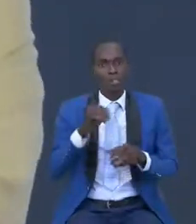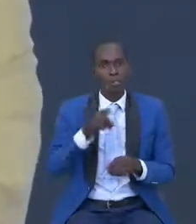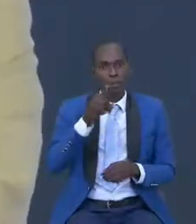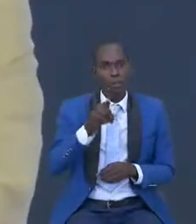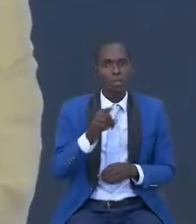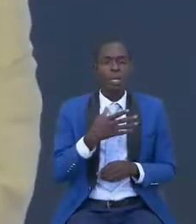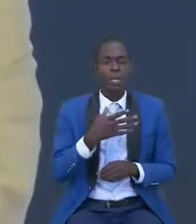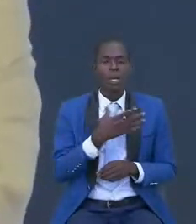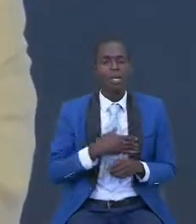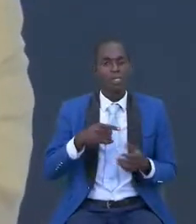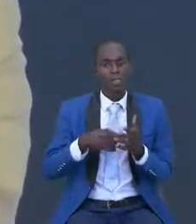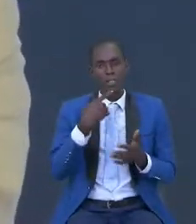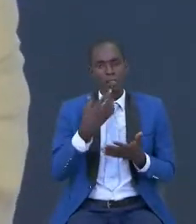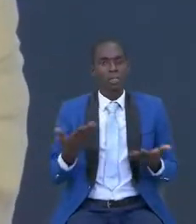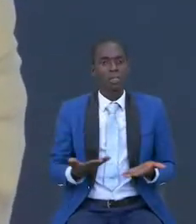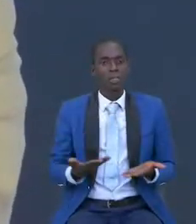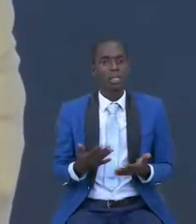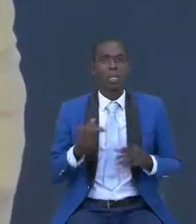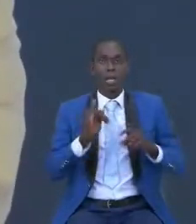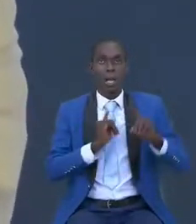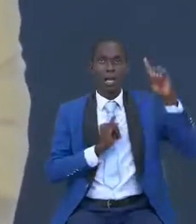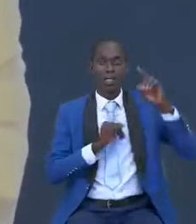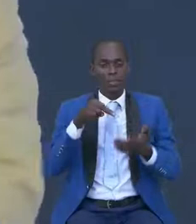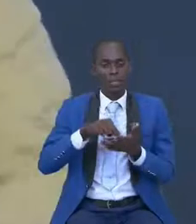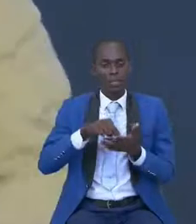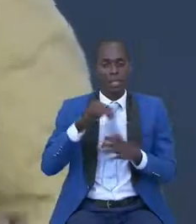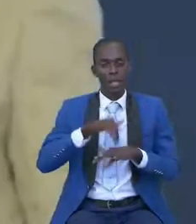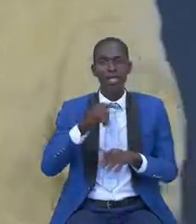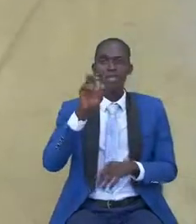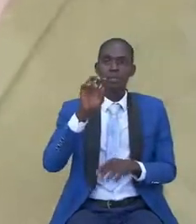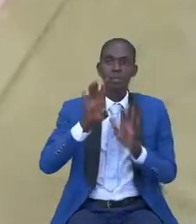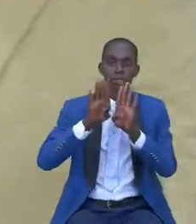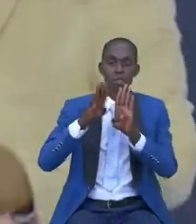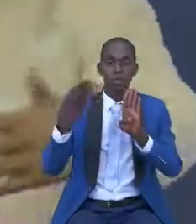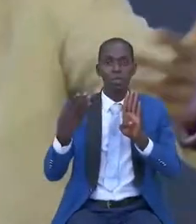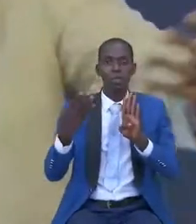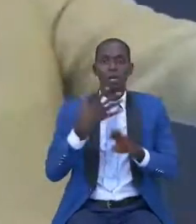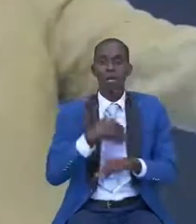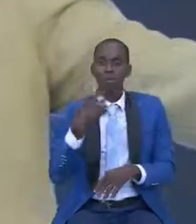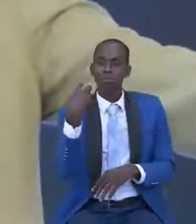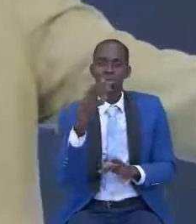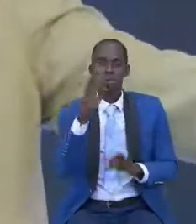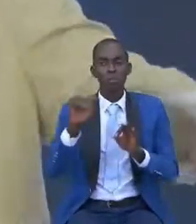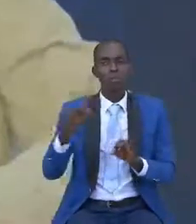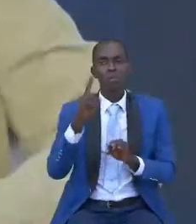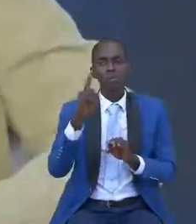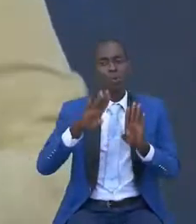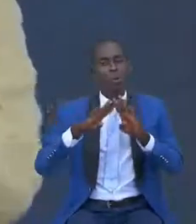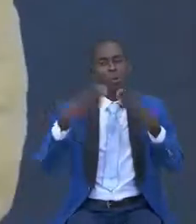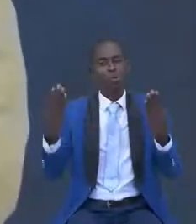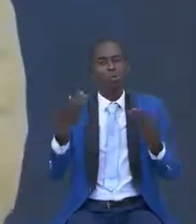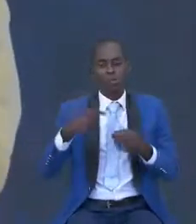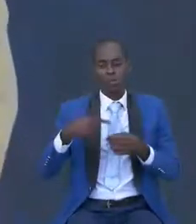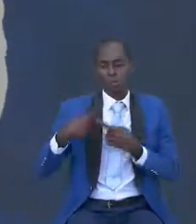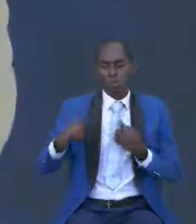lui et il demeure en toi. Et il dit, je tiens la porte et je frappe. Si